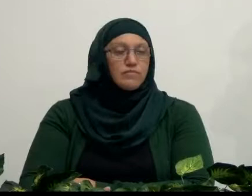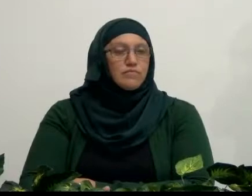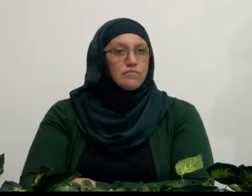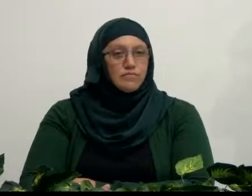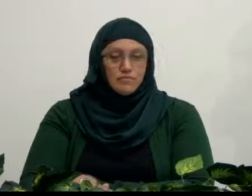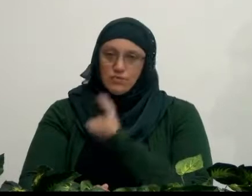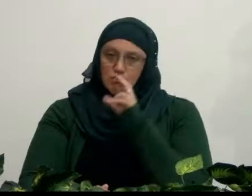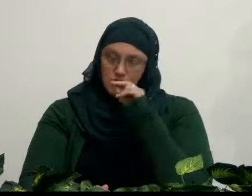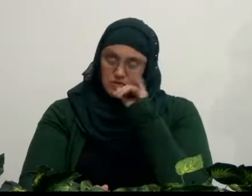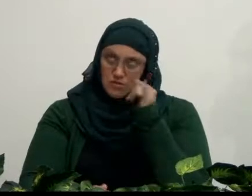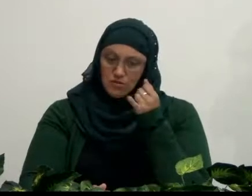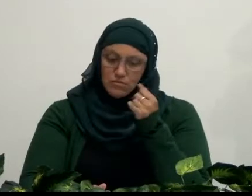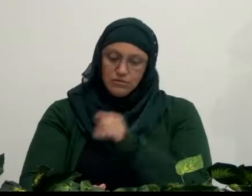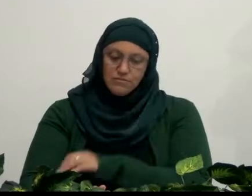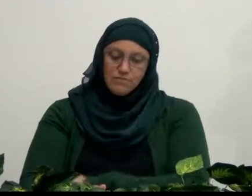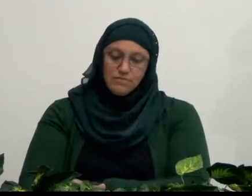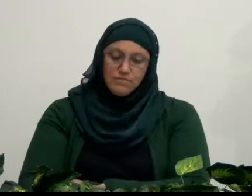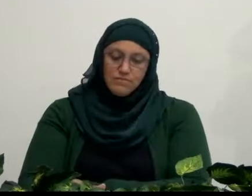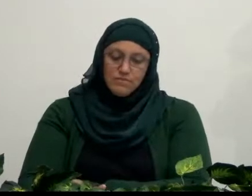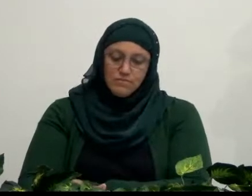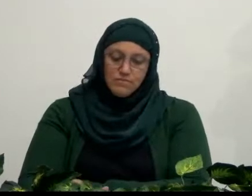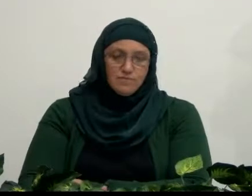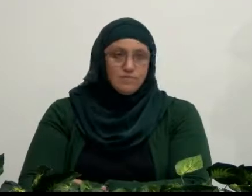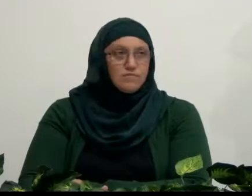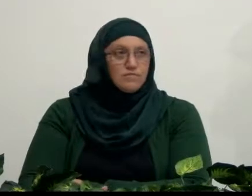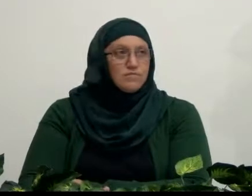الله اشفع لنا